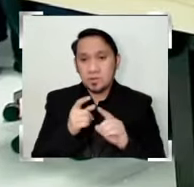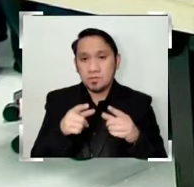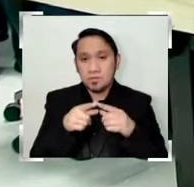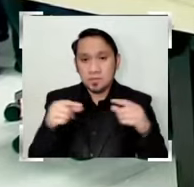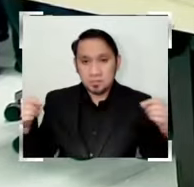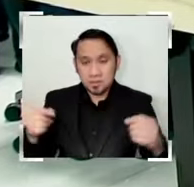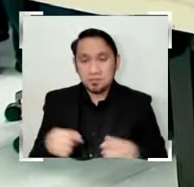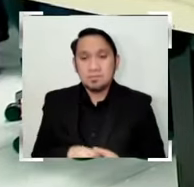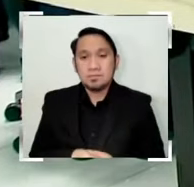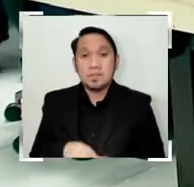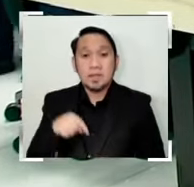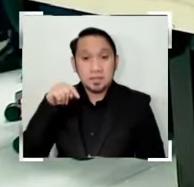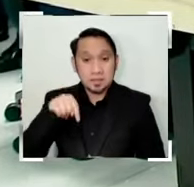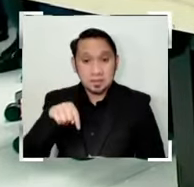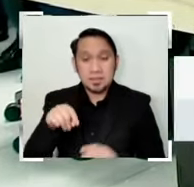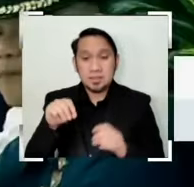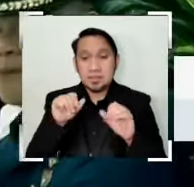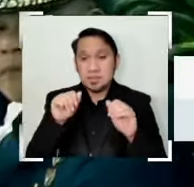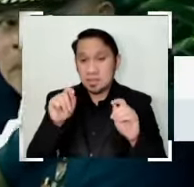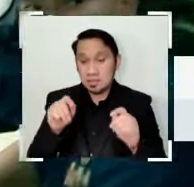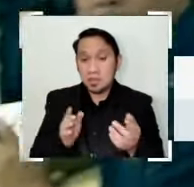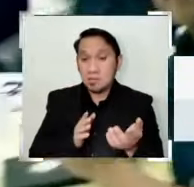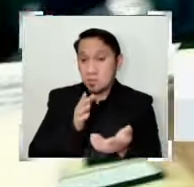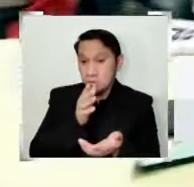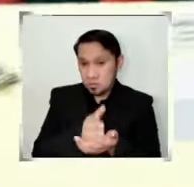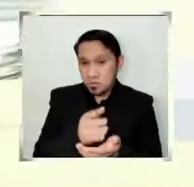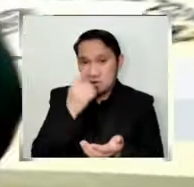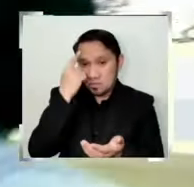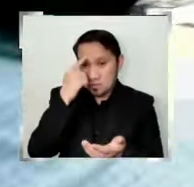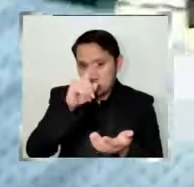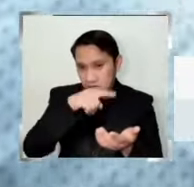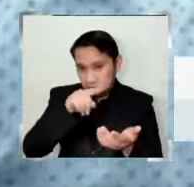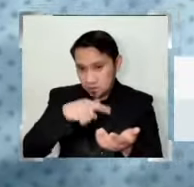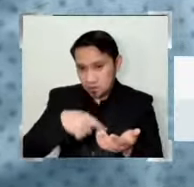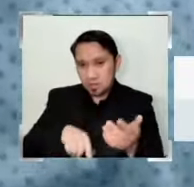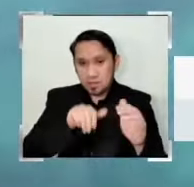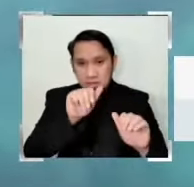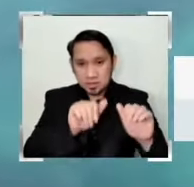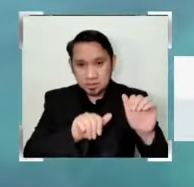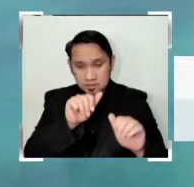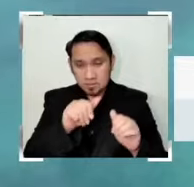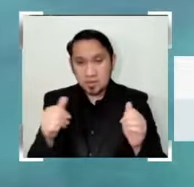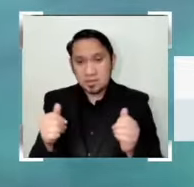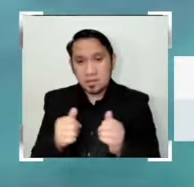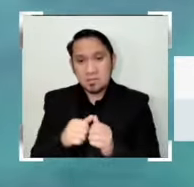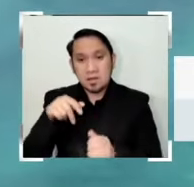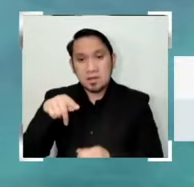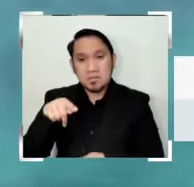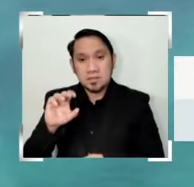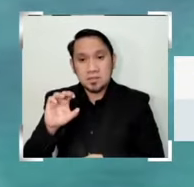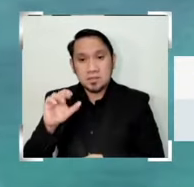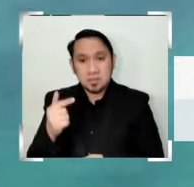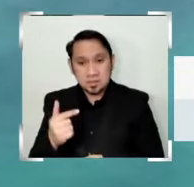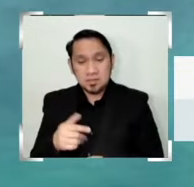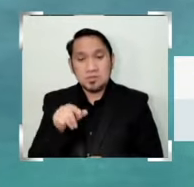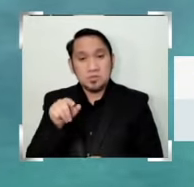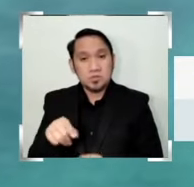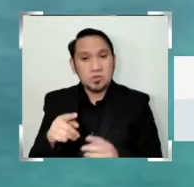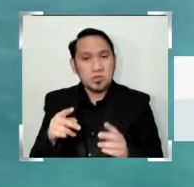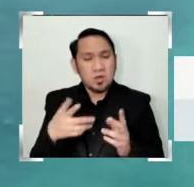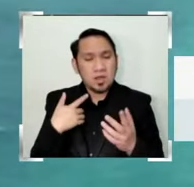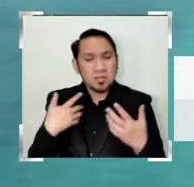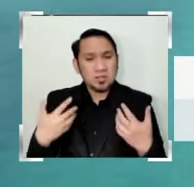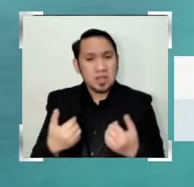Sabado, tutulak sila sa Mindoro para sa survey at assessment katuwang ang PCG. Hamon daw ang lalim ng pinaglubugan ng